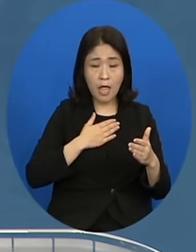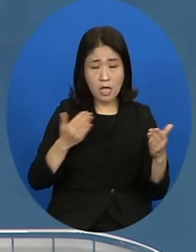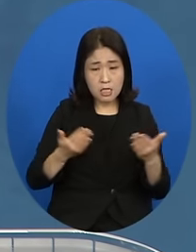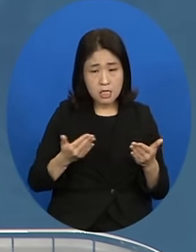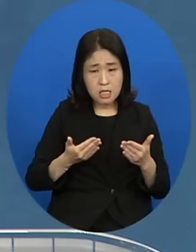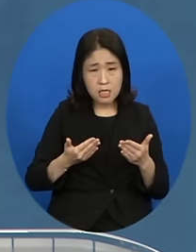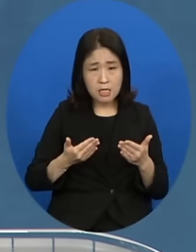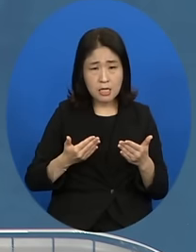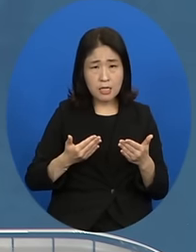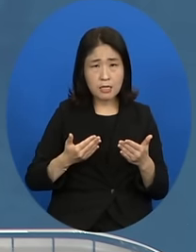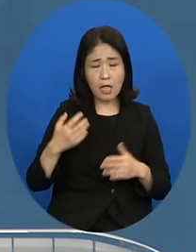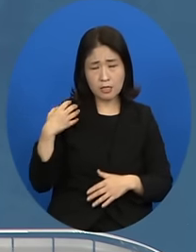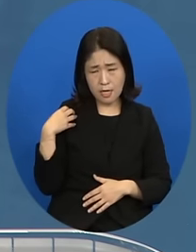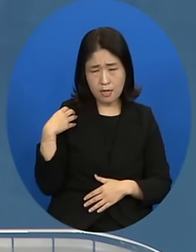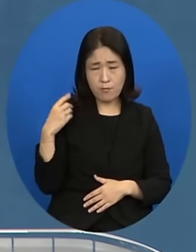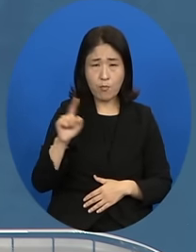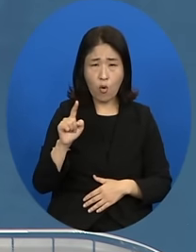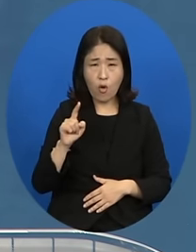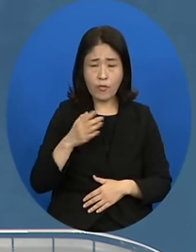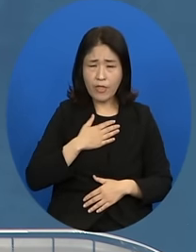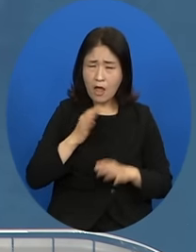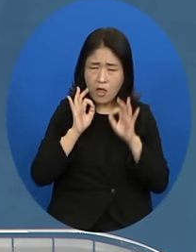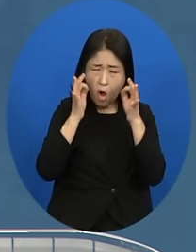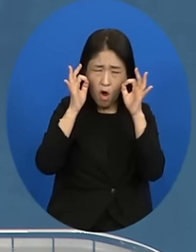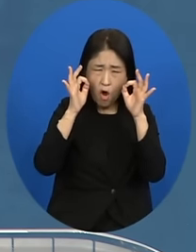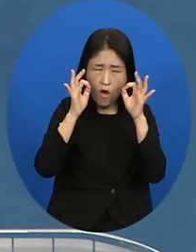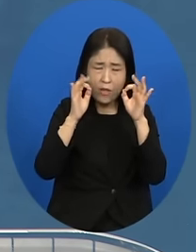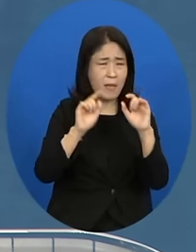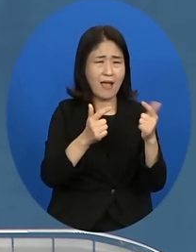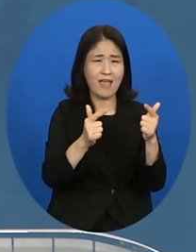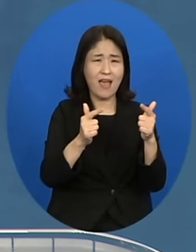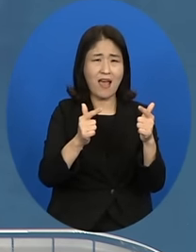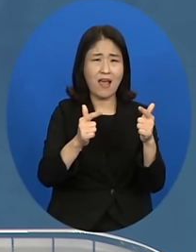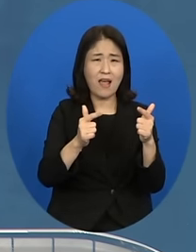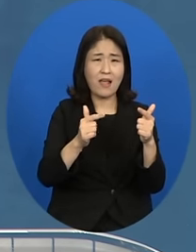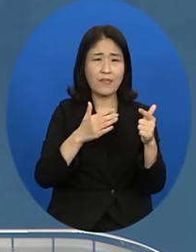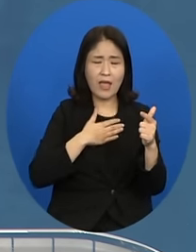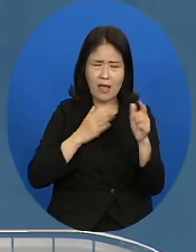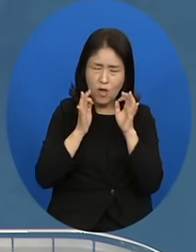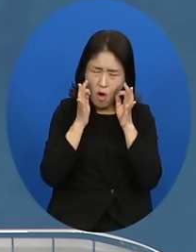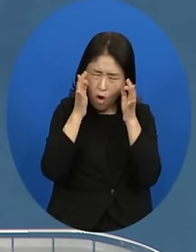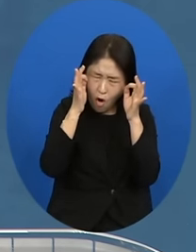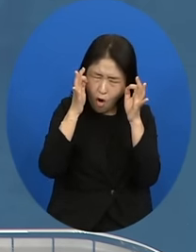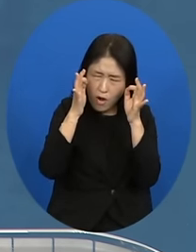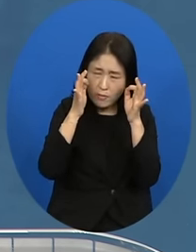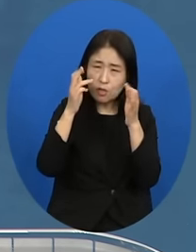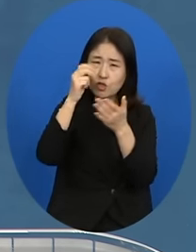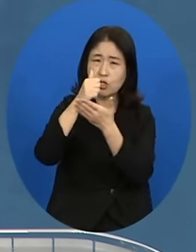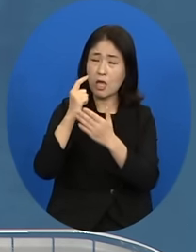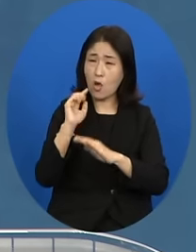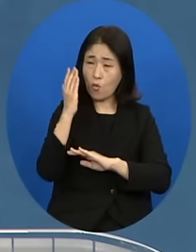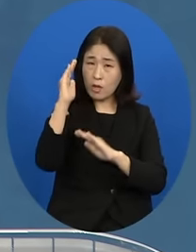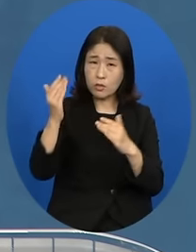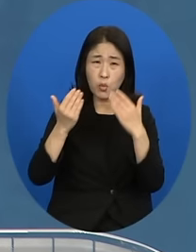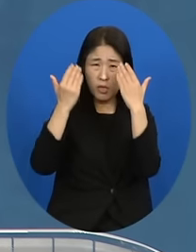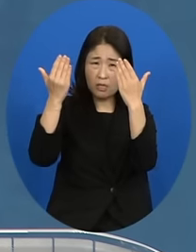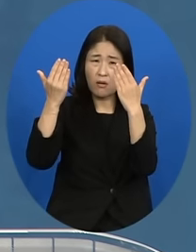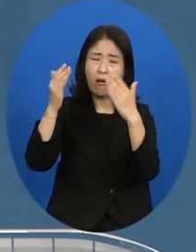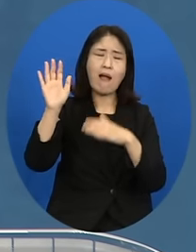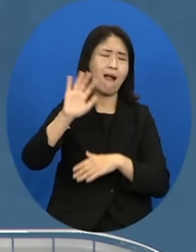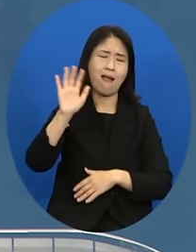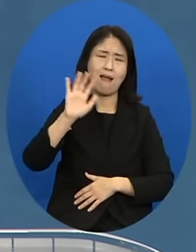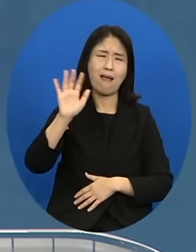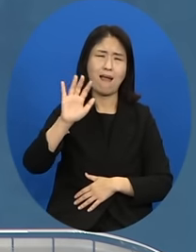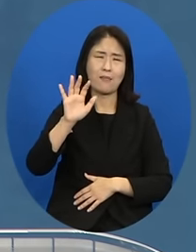나의 열심이 아니야. 나의 최선으로 주께 영광을 돌릴 수 있는 게 아니야. 내가 할 일은 정말 믿는